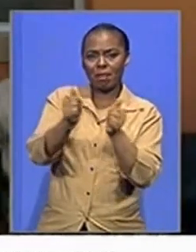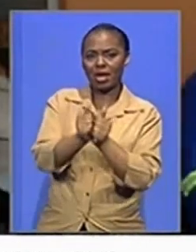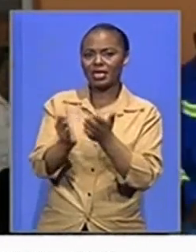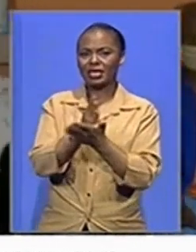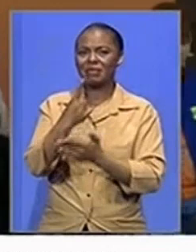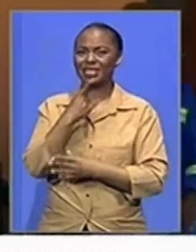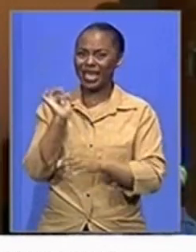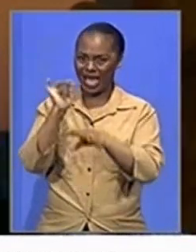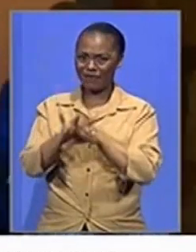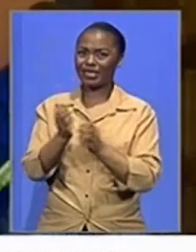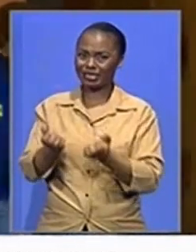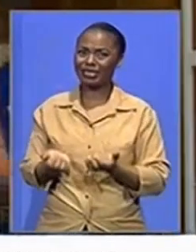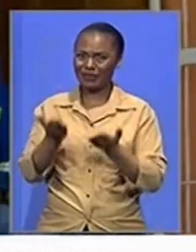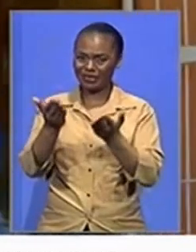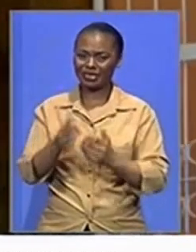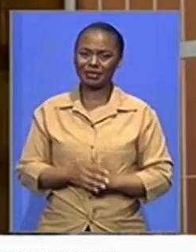ama thebolo ya ditirelo.